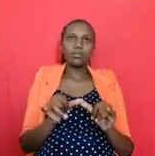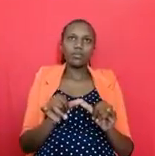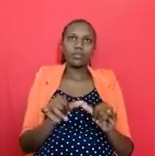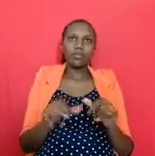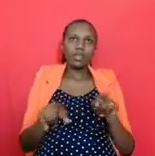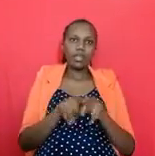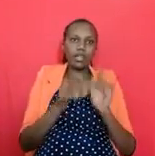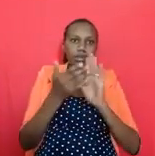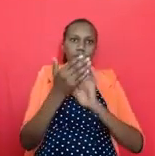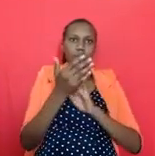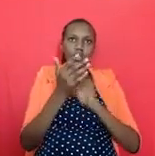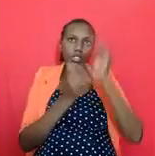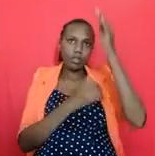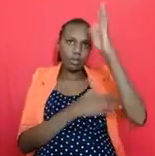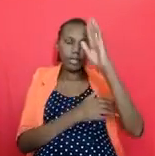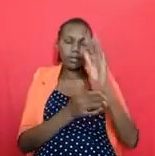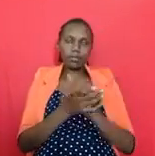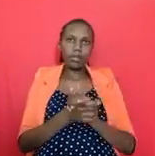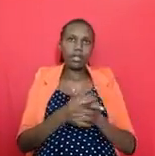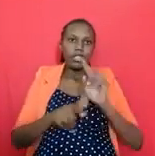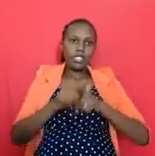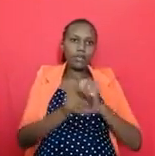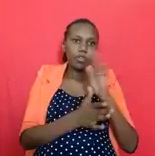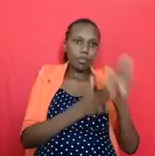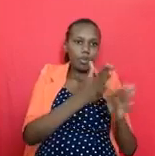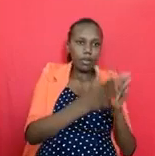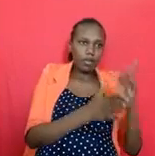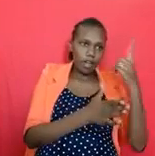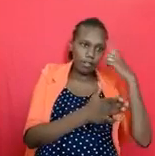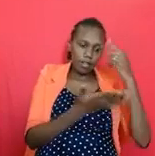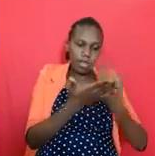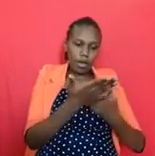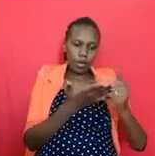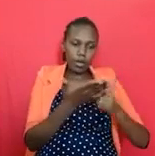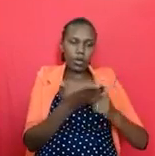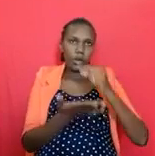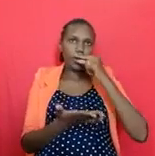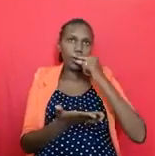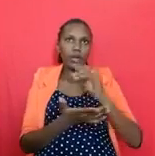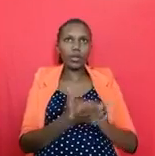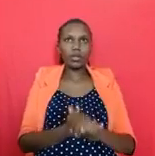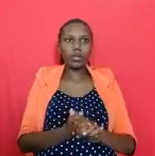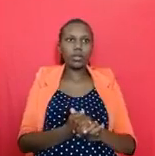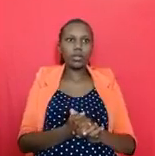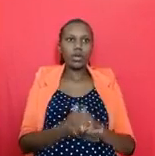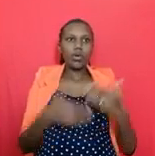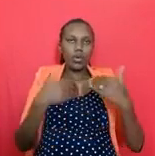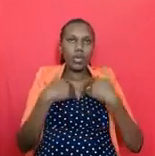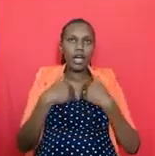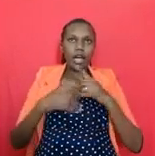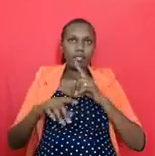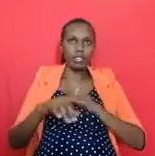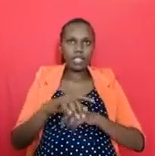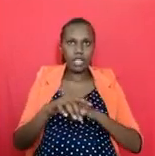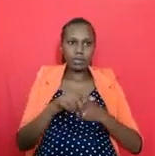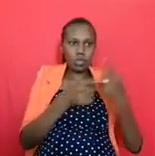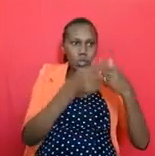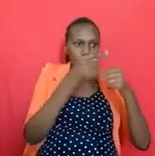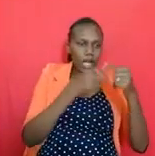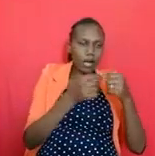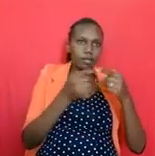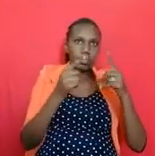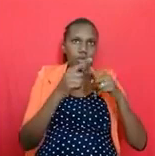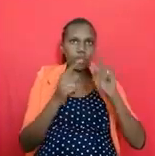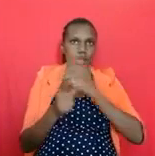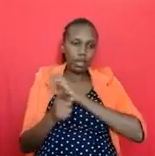na tumugocithie tukiharĩrĩria guthii giathi-ini kia mwathani tukugia na mweke wa guka mbere ya